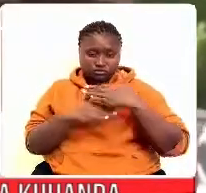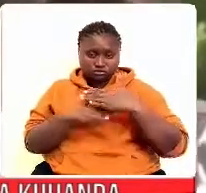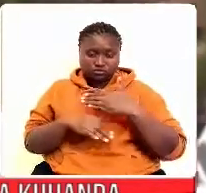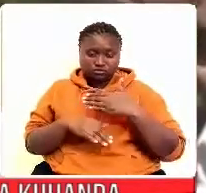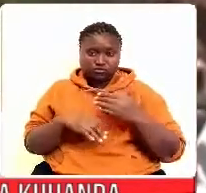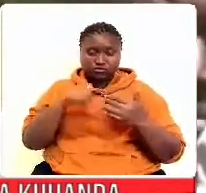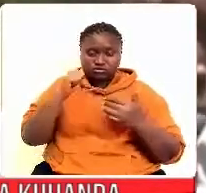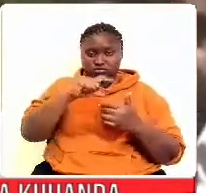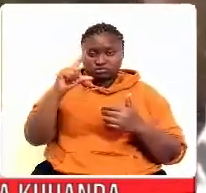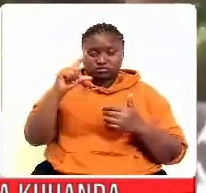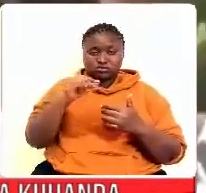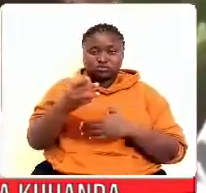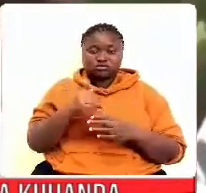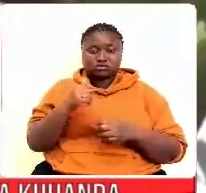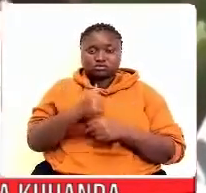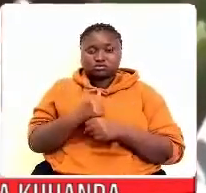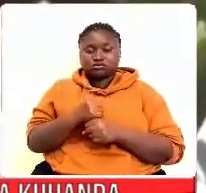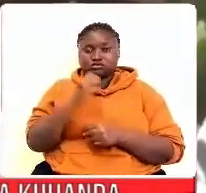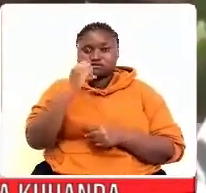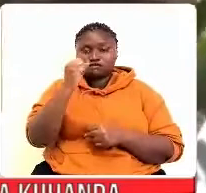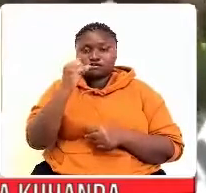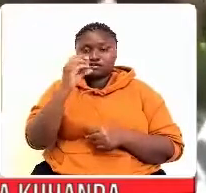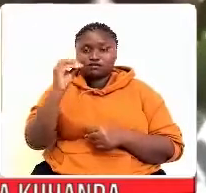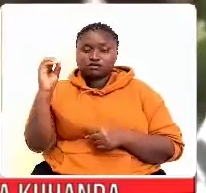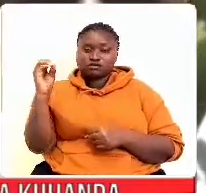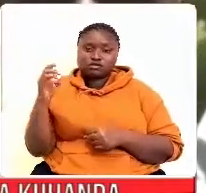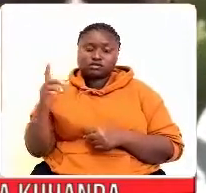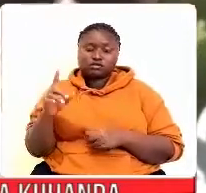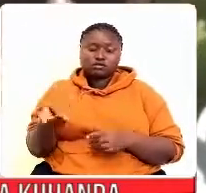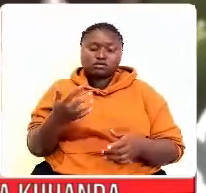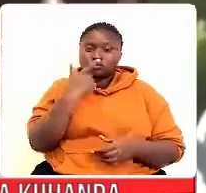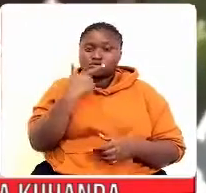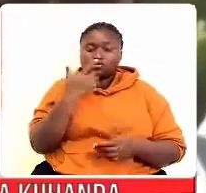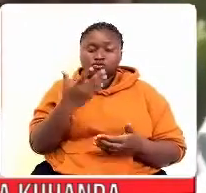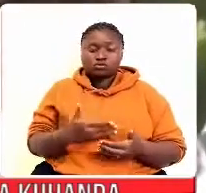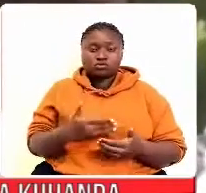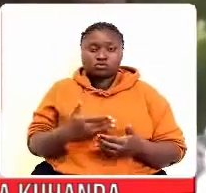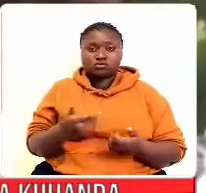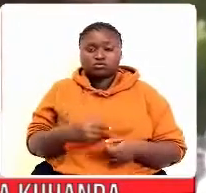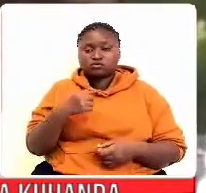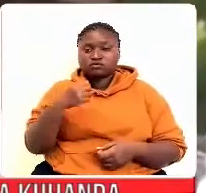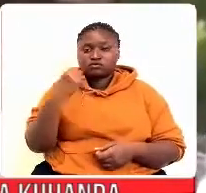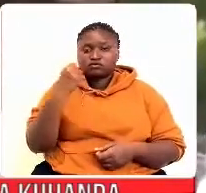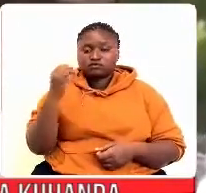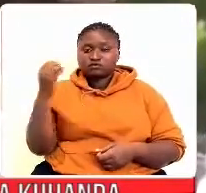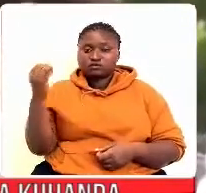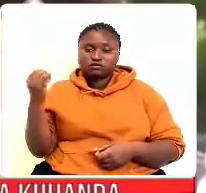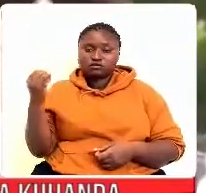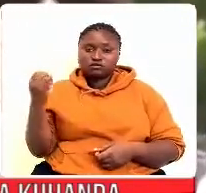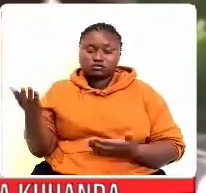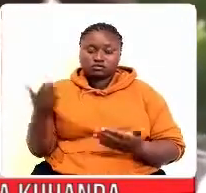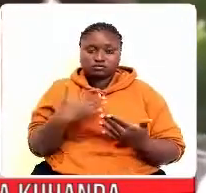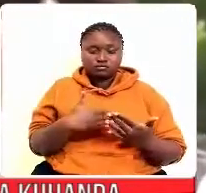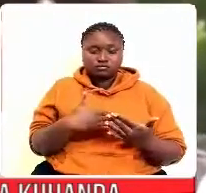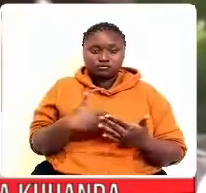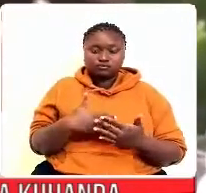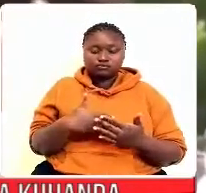huu atarutu wafanya 500 ama 400. Wale wanafanya eka 500 watarutu wafanye